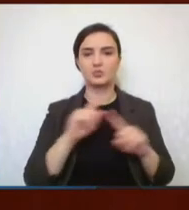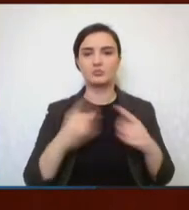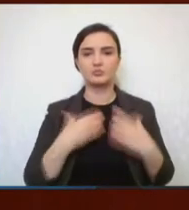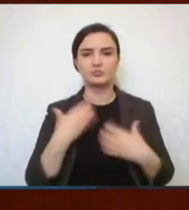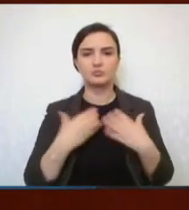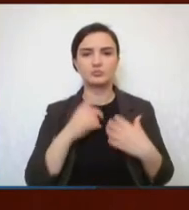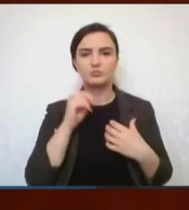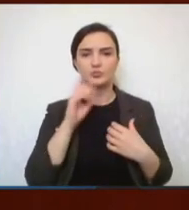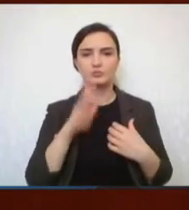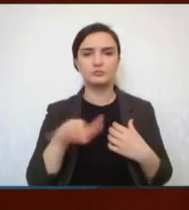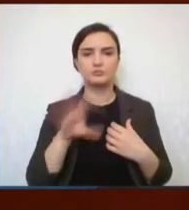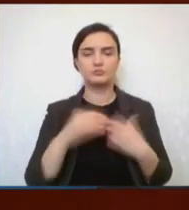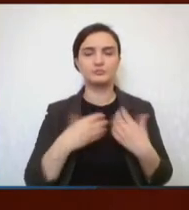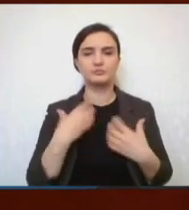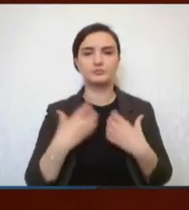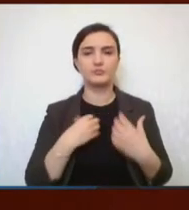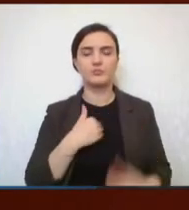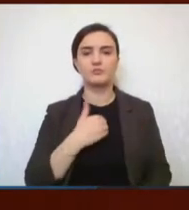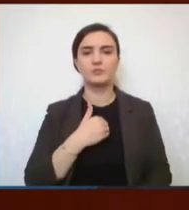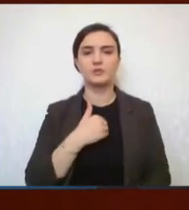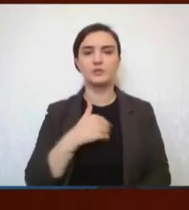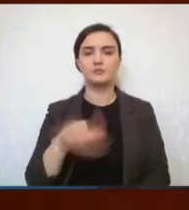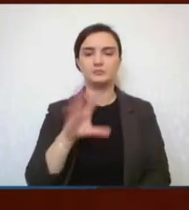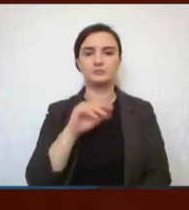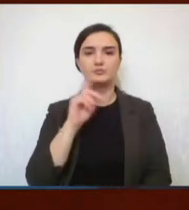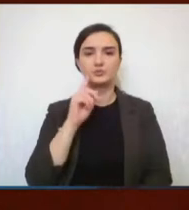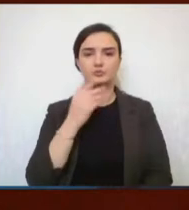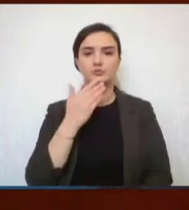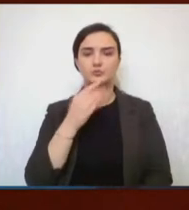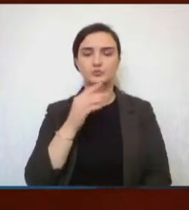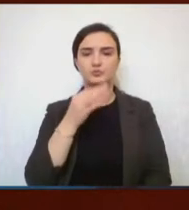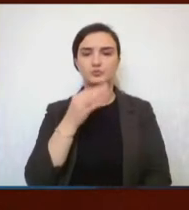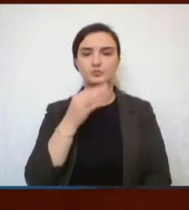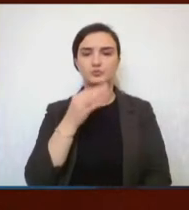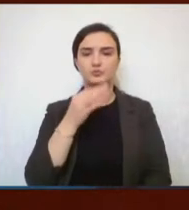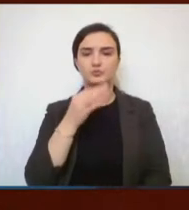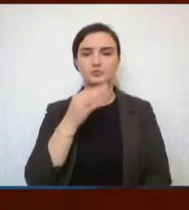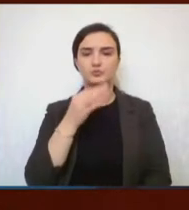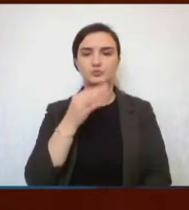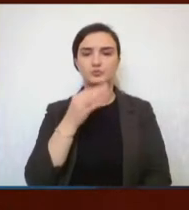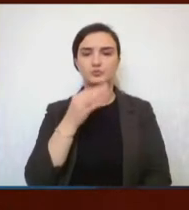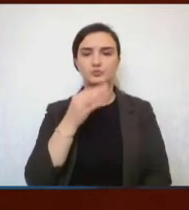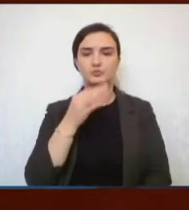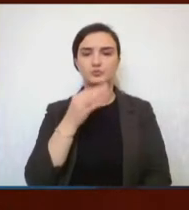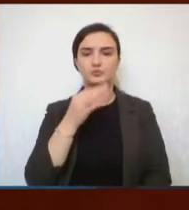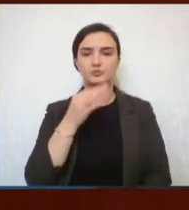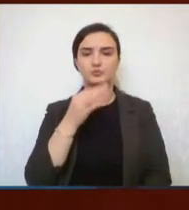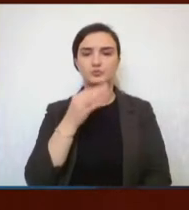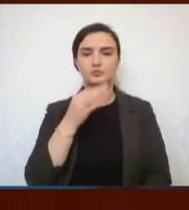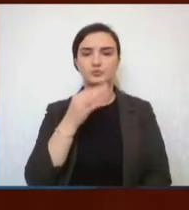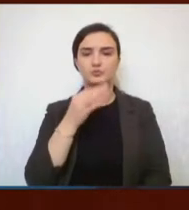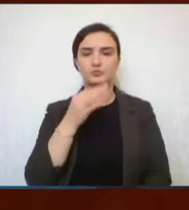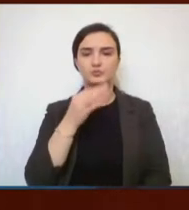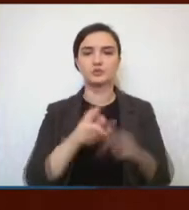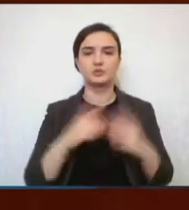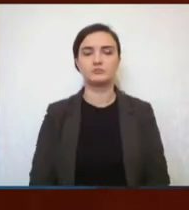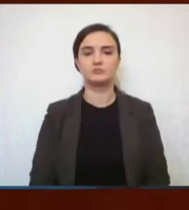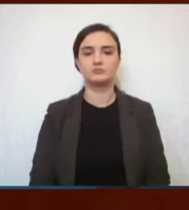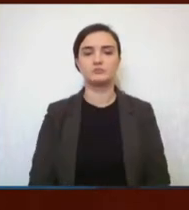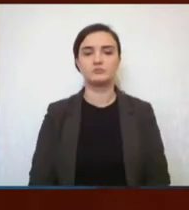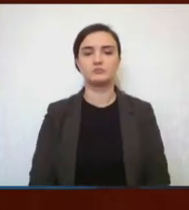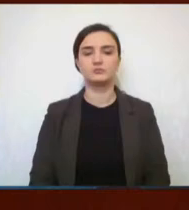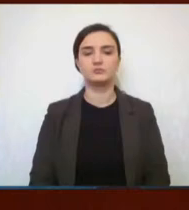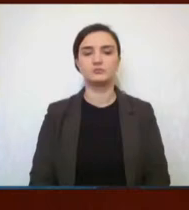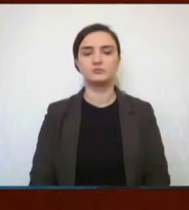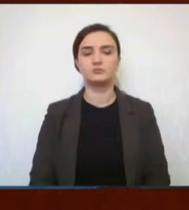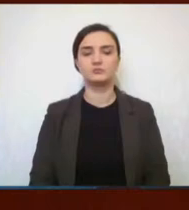მე მინდა იმ ნაწილსაც უპასუხოს რომელთაც კონდა ძალიან ბევრი კითხვა, როგორ აისახება ჩემს შთამომავლობაზე, იქონიებს თუ